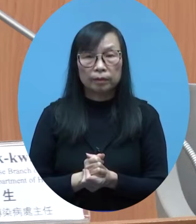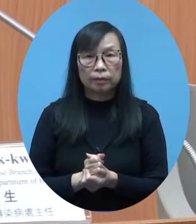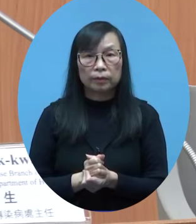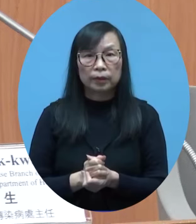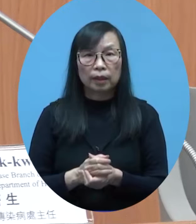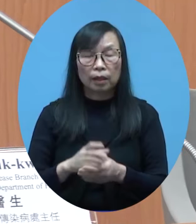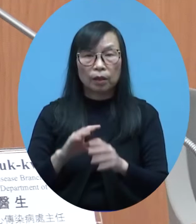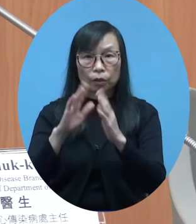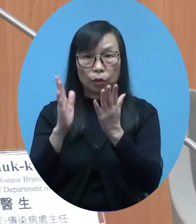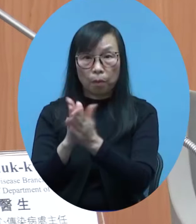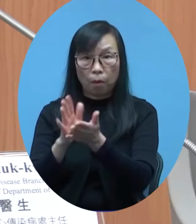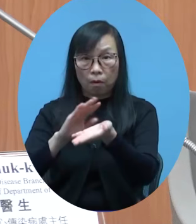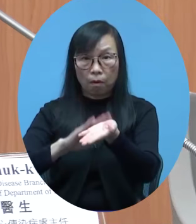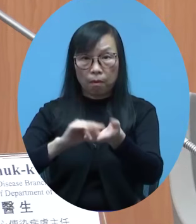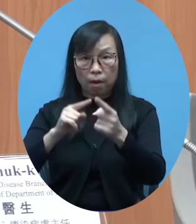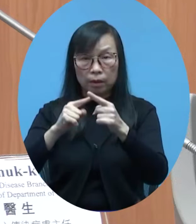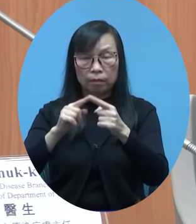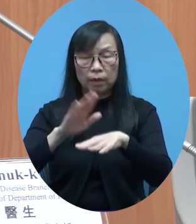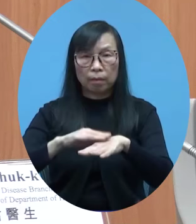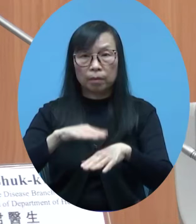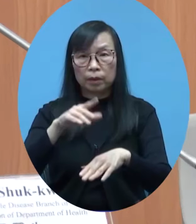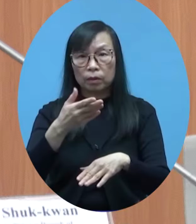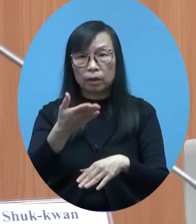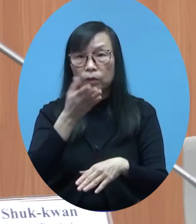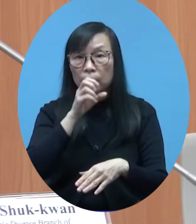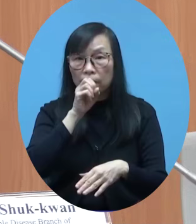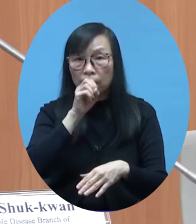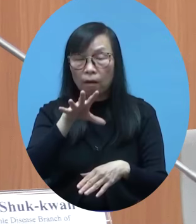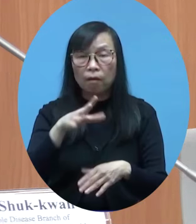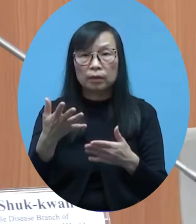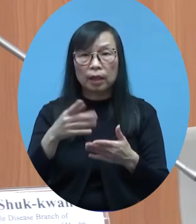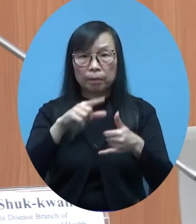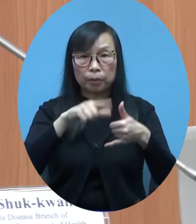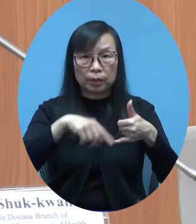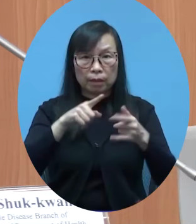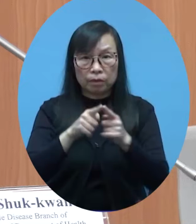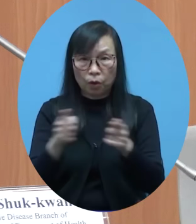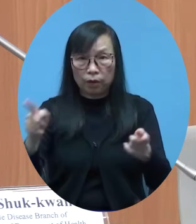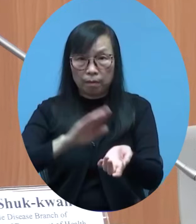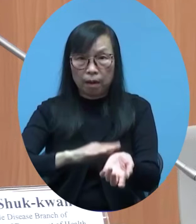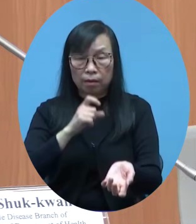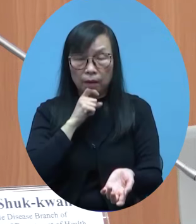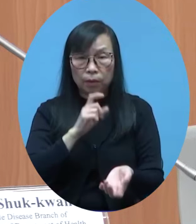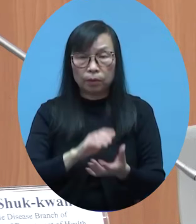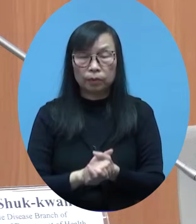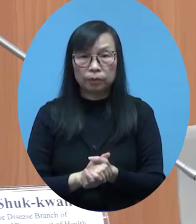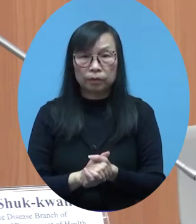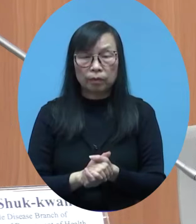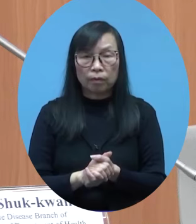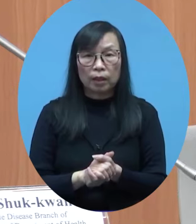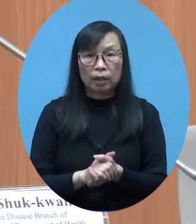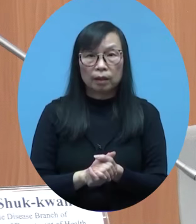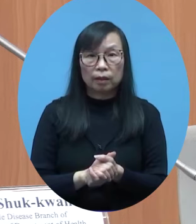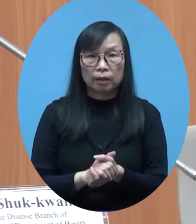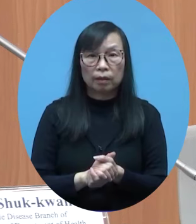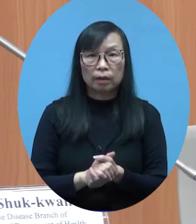整體呢班病人咧，其實正如你所講啦，其實佢哋本身咧都係有一啲長期疾病，或者咧其實佢哋都係